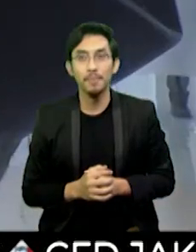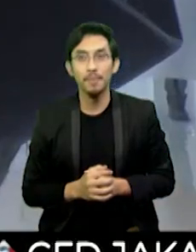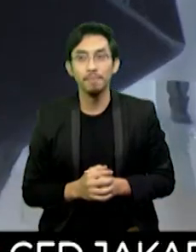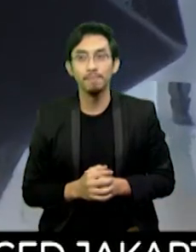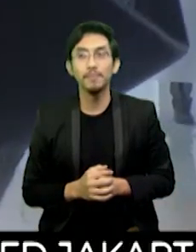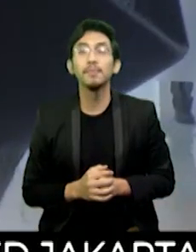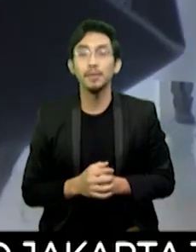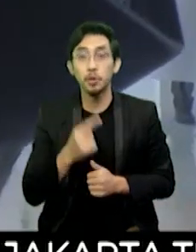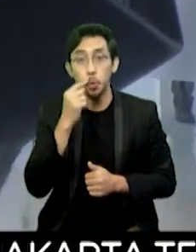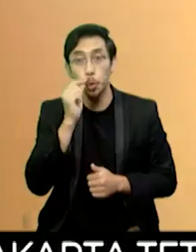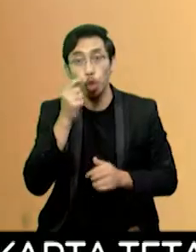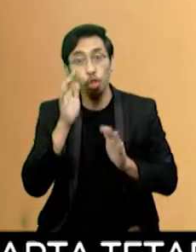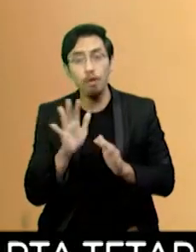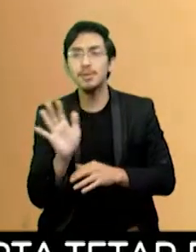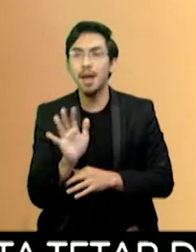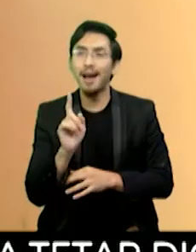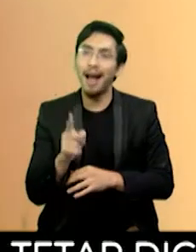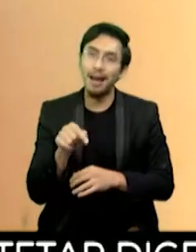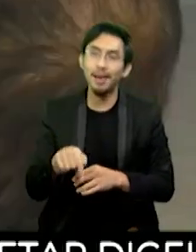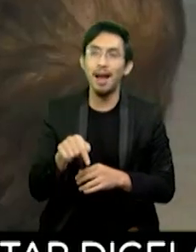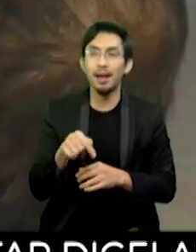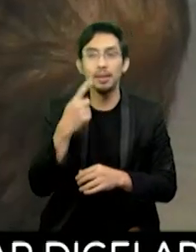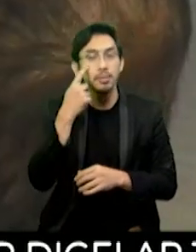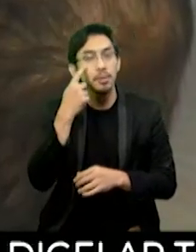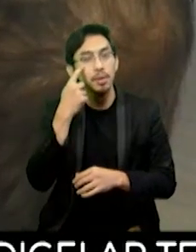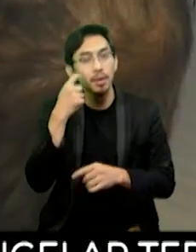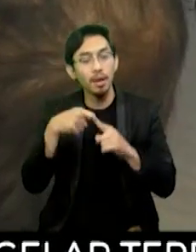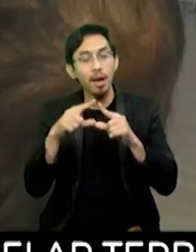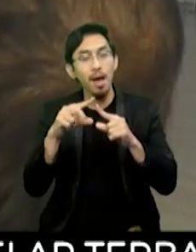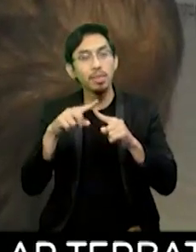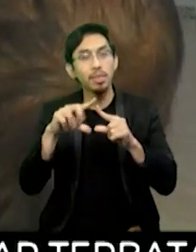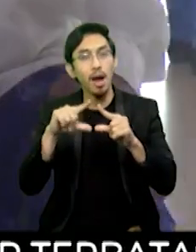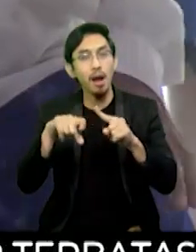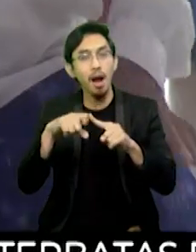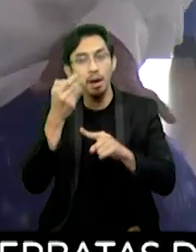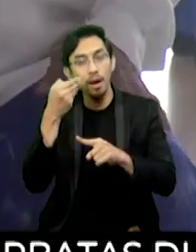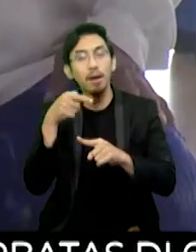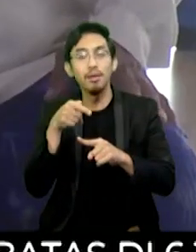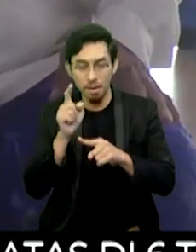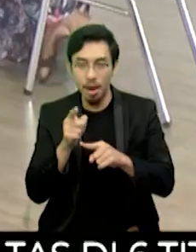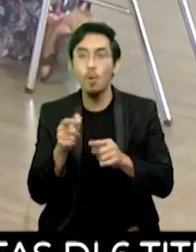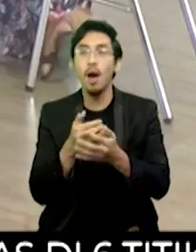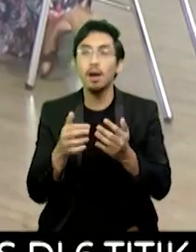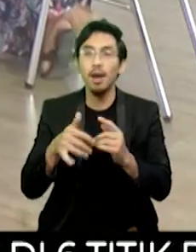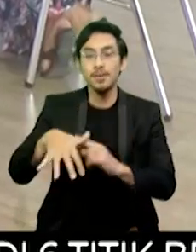sumbing, MNC Peduli juga menggelar operasi katarak gratis yang diperuntukkan bagi warga Semarang dan daerah